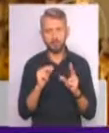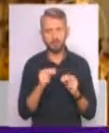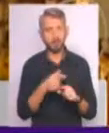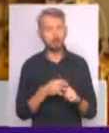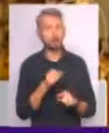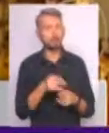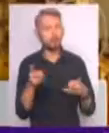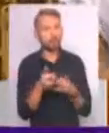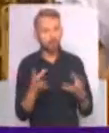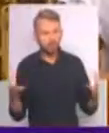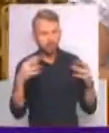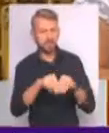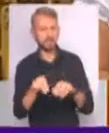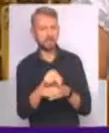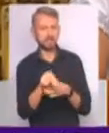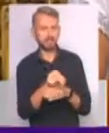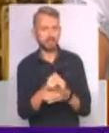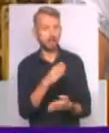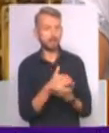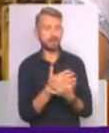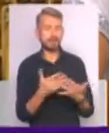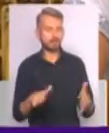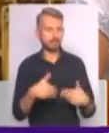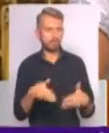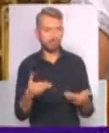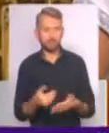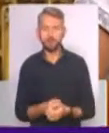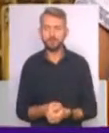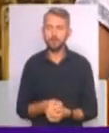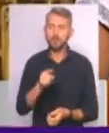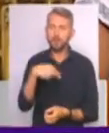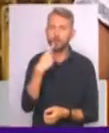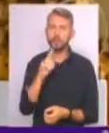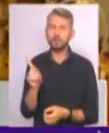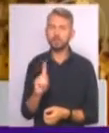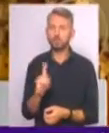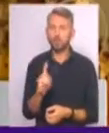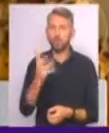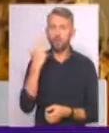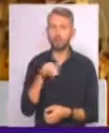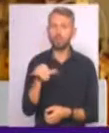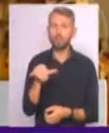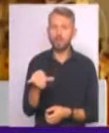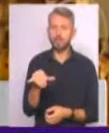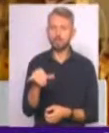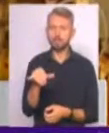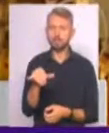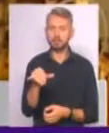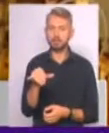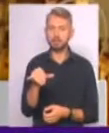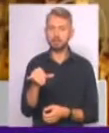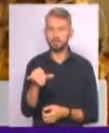требуется комбинированная терапия, то есть есть разные варианты. Пані Марина, ви говорили, що коли у вас